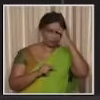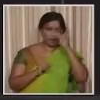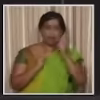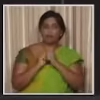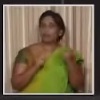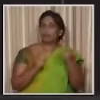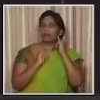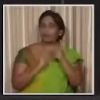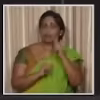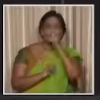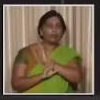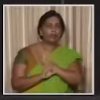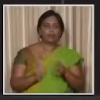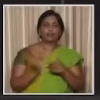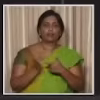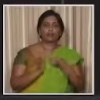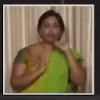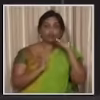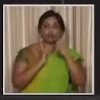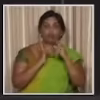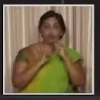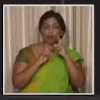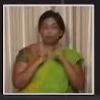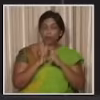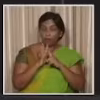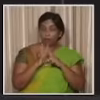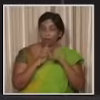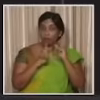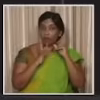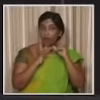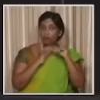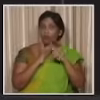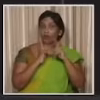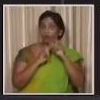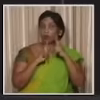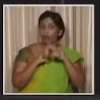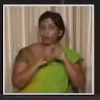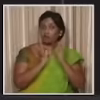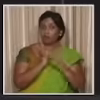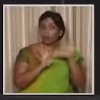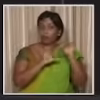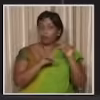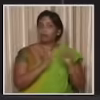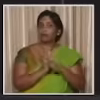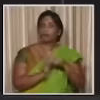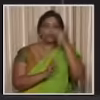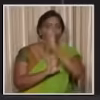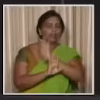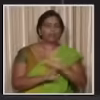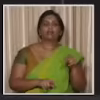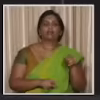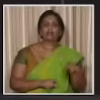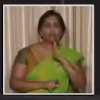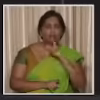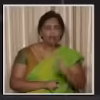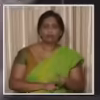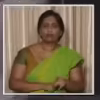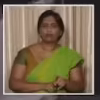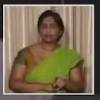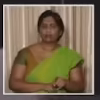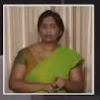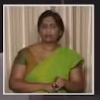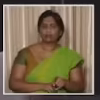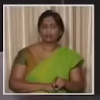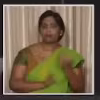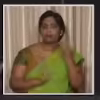karana hai kela, cop committee ofisin patkar bu committee oman nirdesha kala tiena, kisima wanchawak sidda vela nai kela, tiyeddi, habai mata